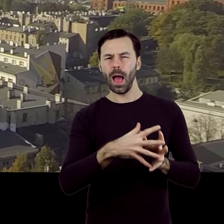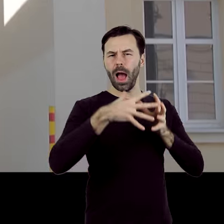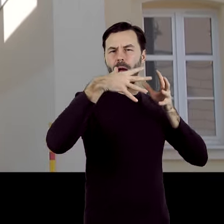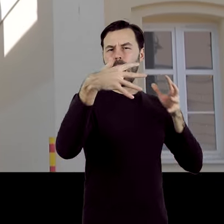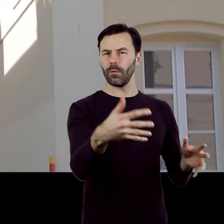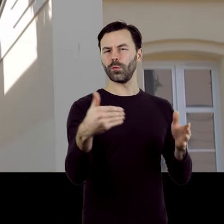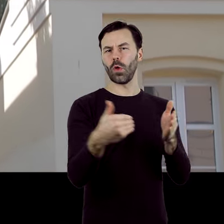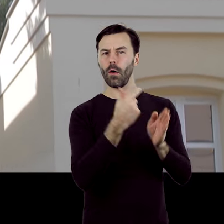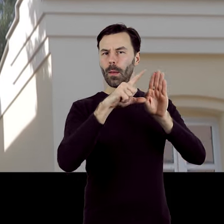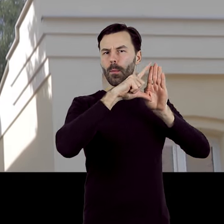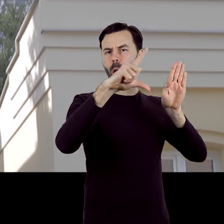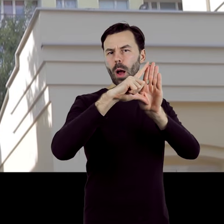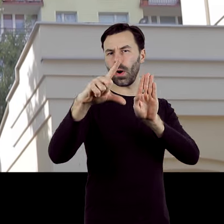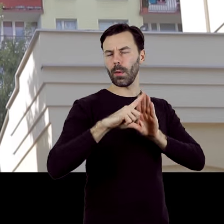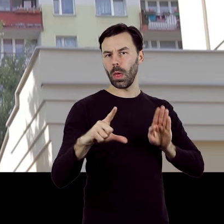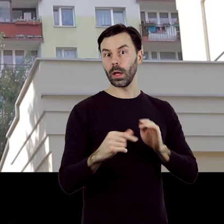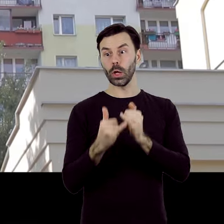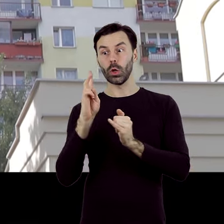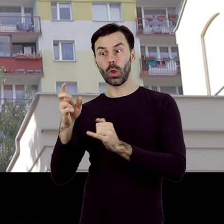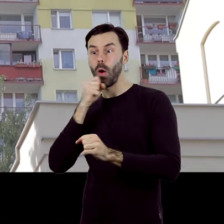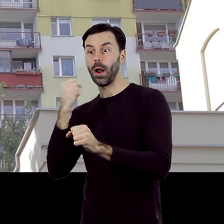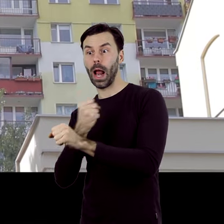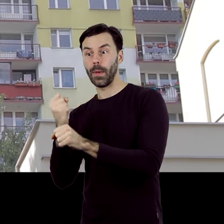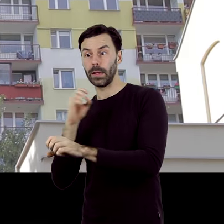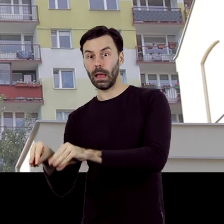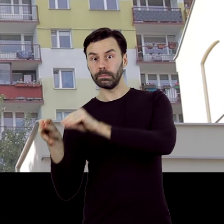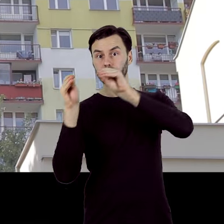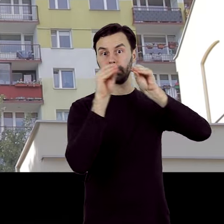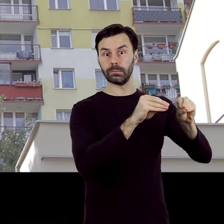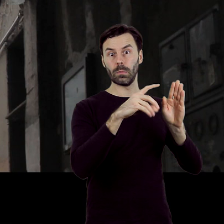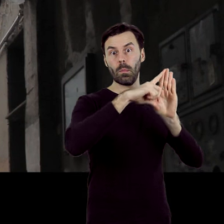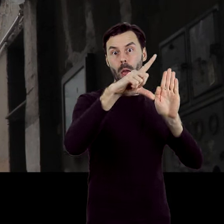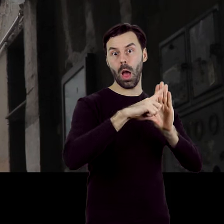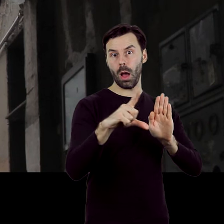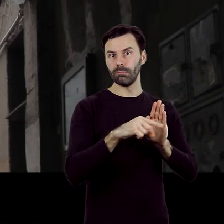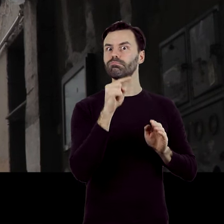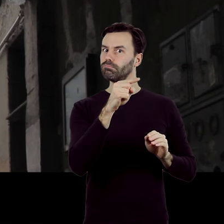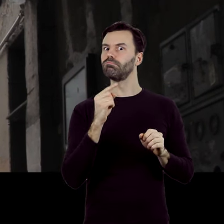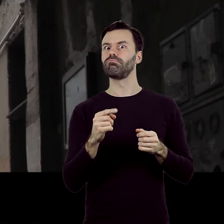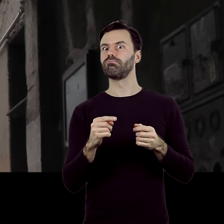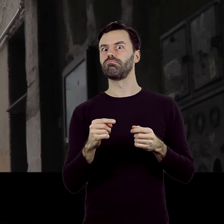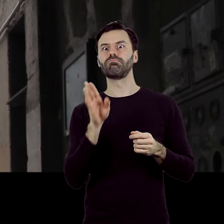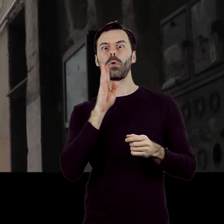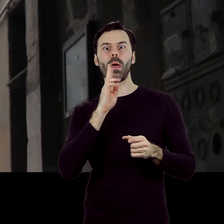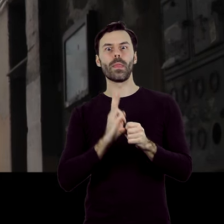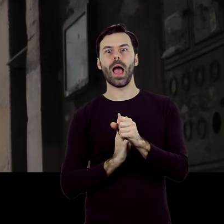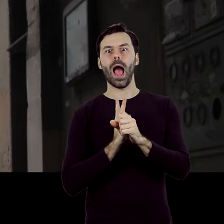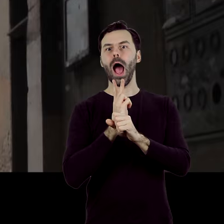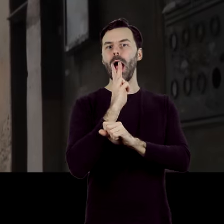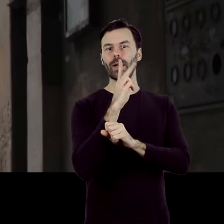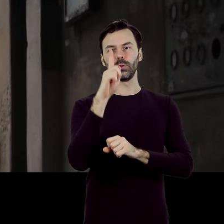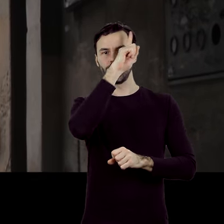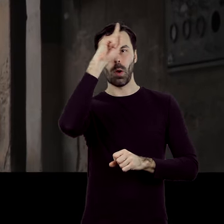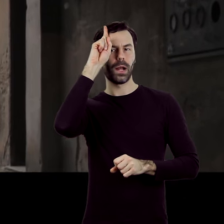standardzie. Przeprowadzka do bloków z coraz bardziej zdekapitalizowanych kamienic jest traktowana jako awans